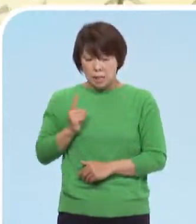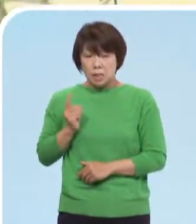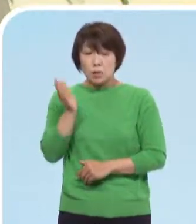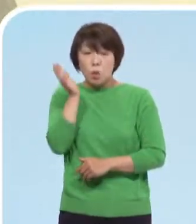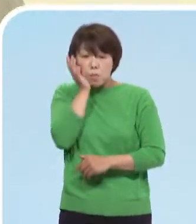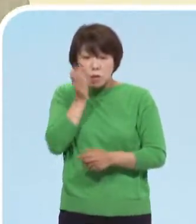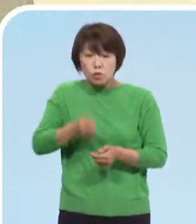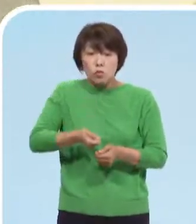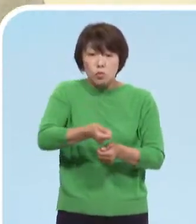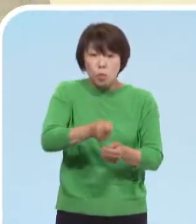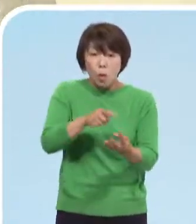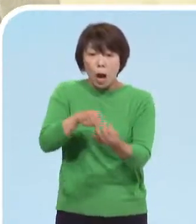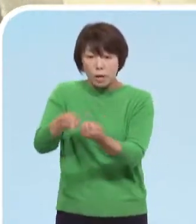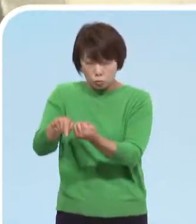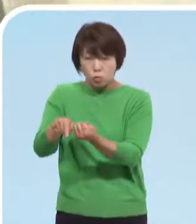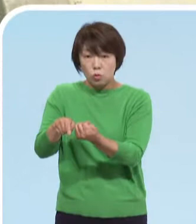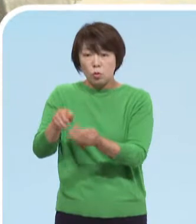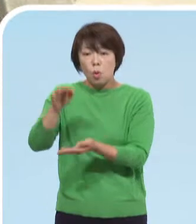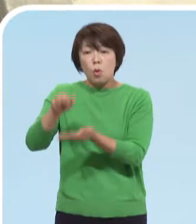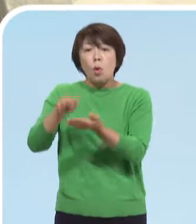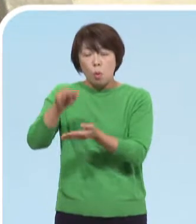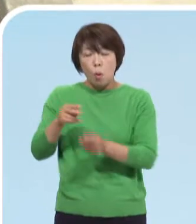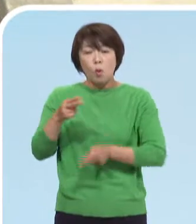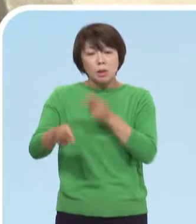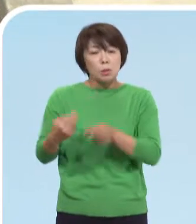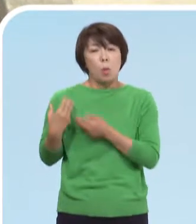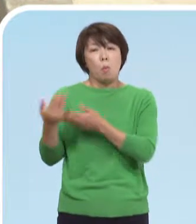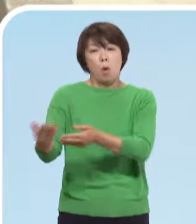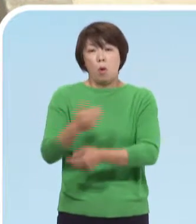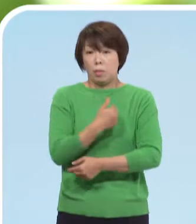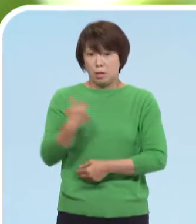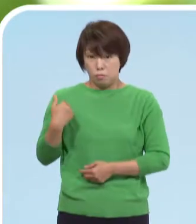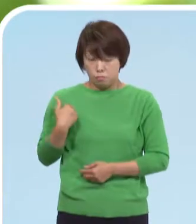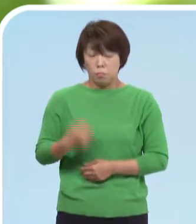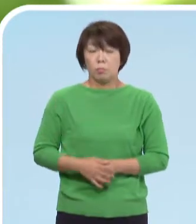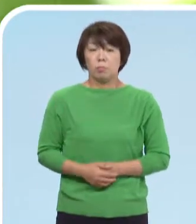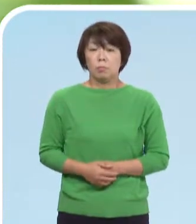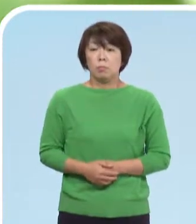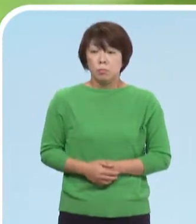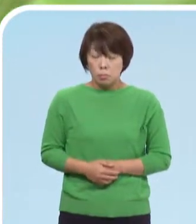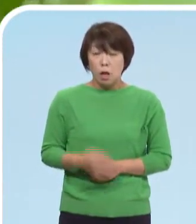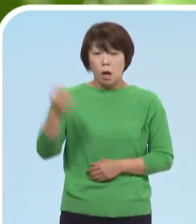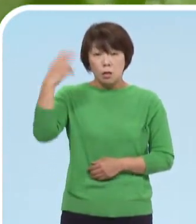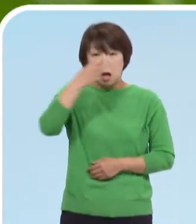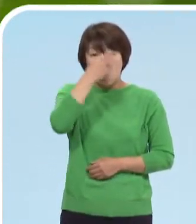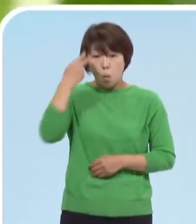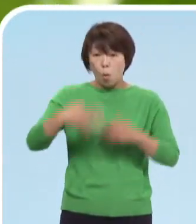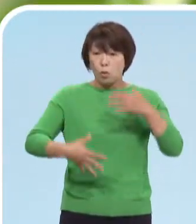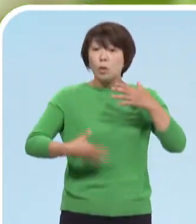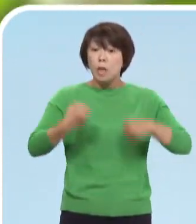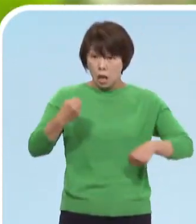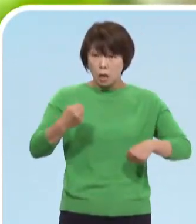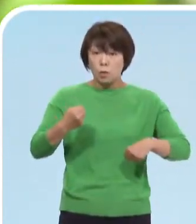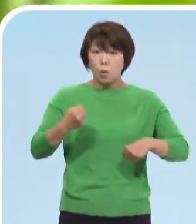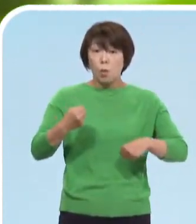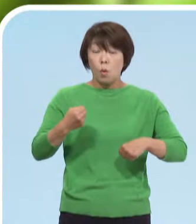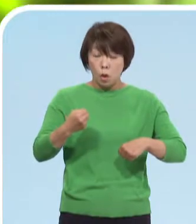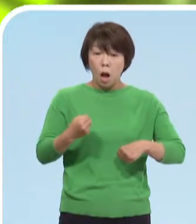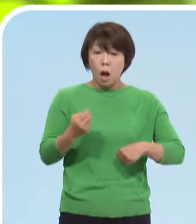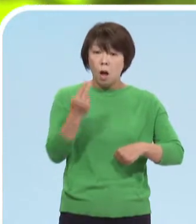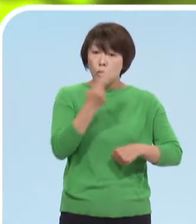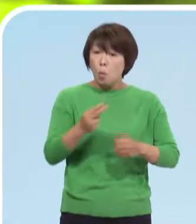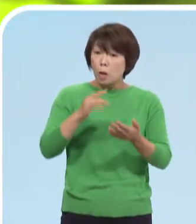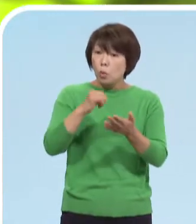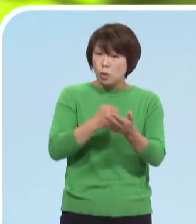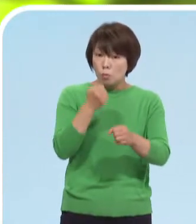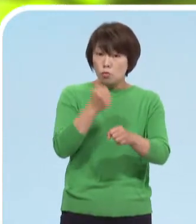回数ですとか水の量を、はい、あの自動で制御してます。 そこでこの佐用高校の生徒さんがね、夢あかねトマトジャ